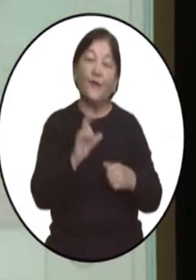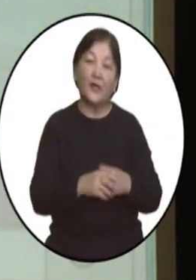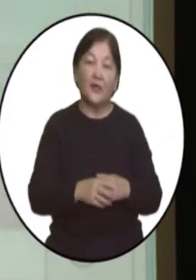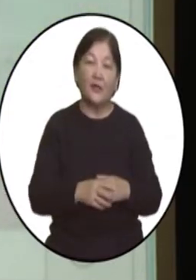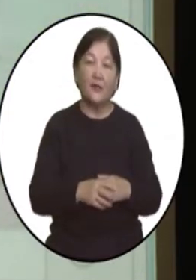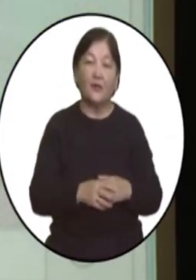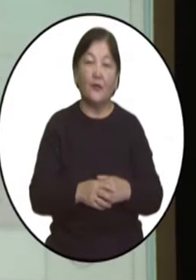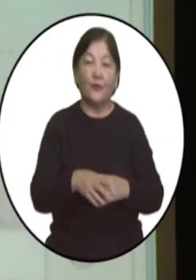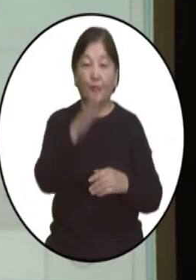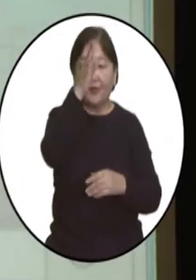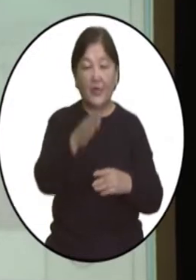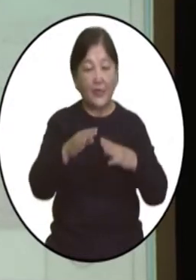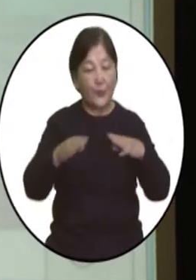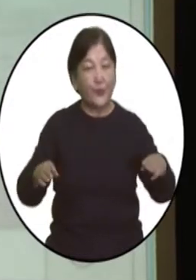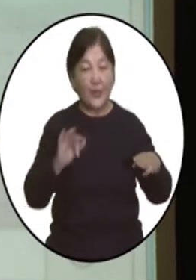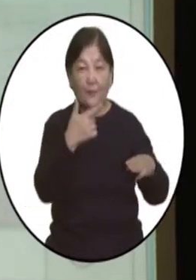тэнхлэгүүд дээр байгаа